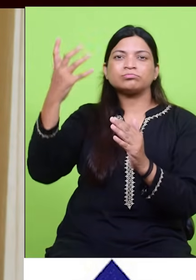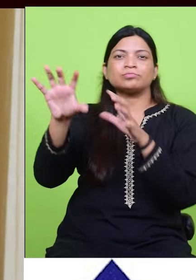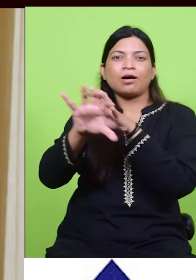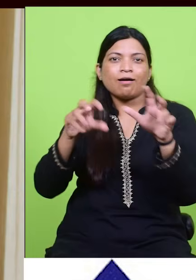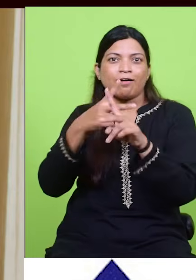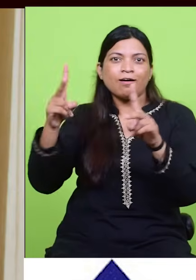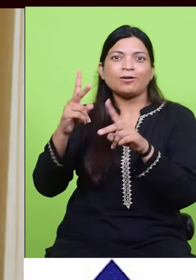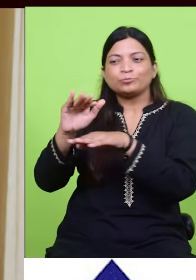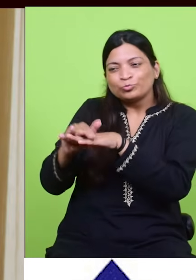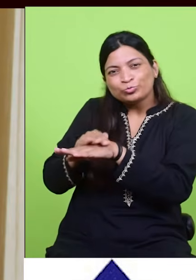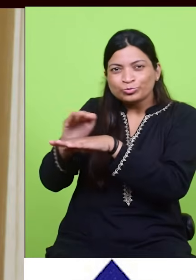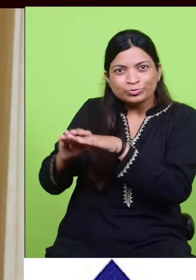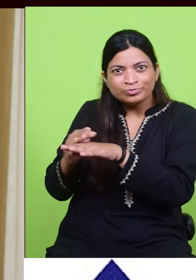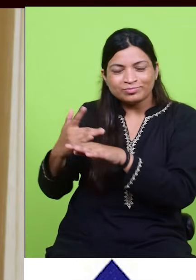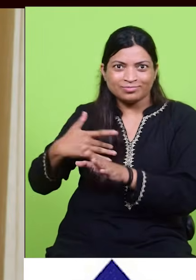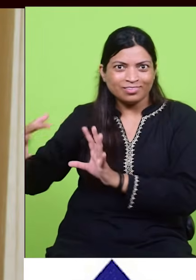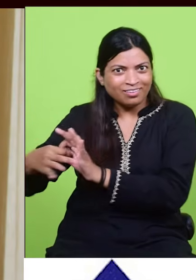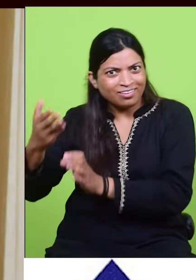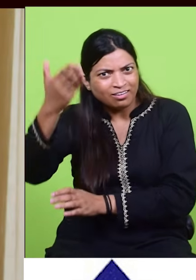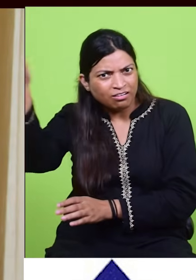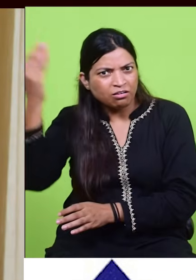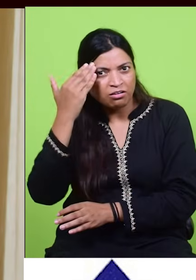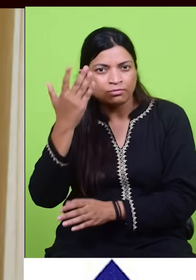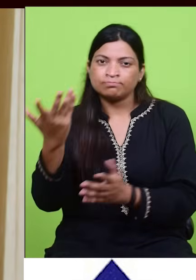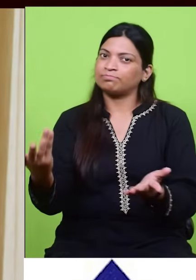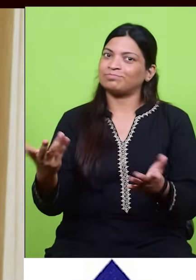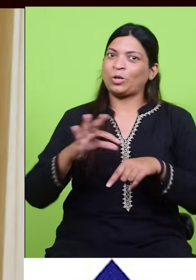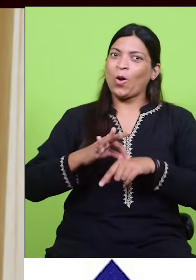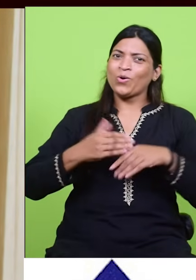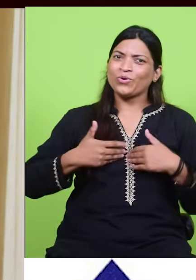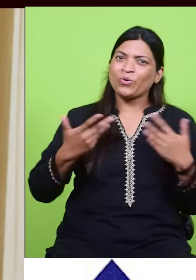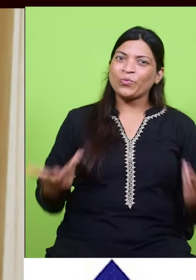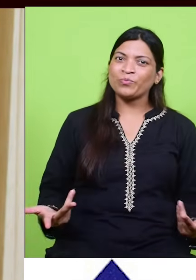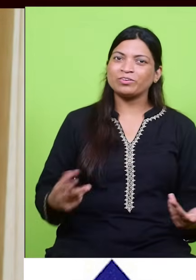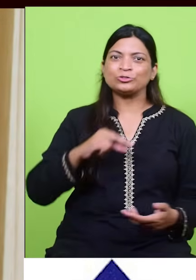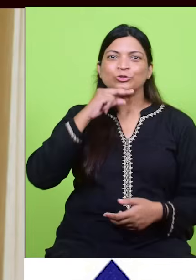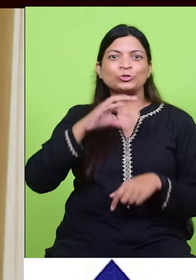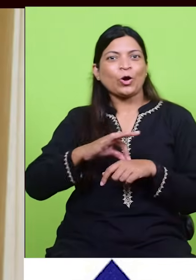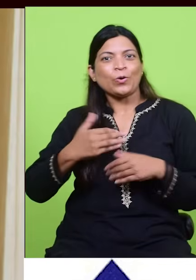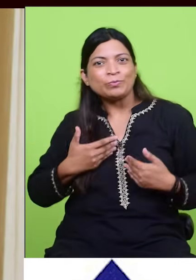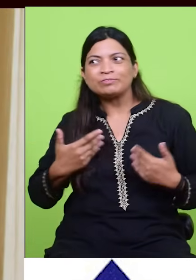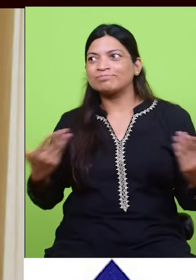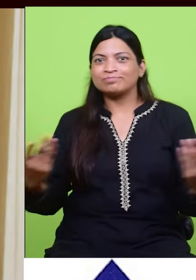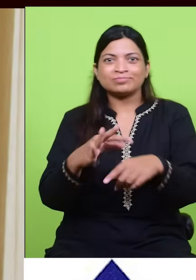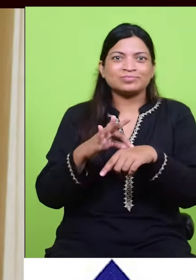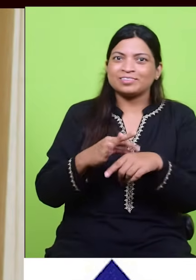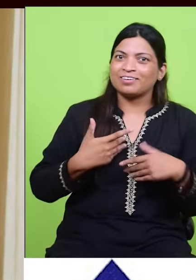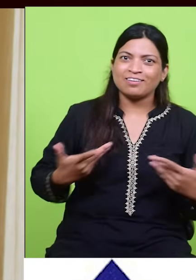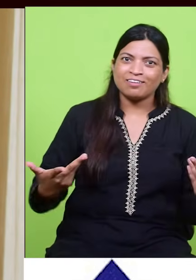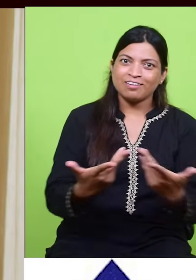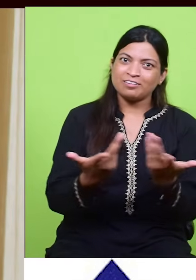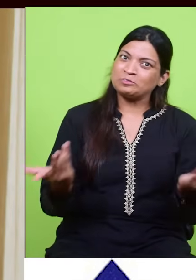लेती है, एनवलप में डाल लेती है, सील लगा लेती है, प्रॉपर फाइलिंग कर लेती है। तो हमको लगता है कि गुरदीप